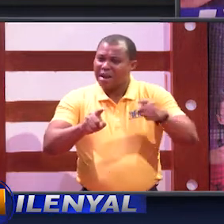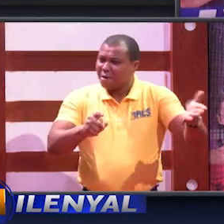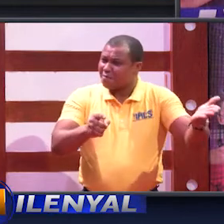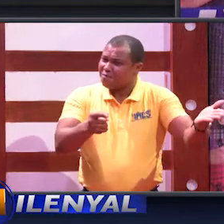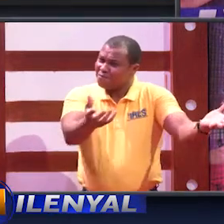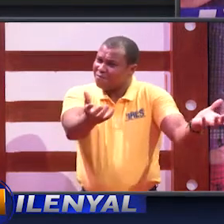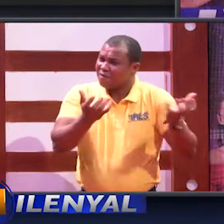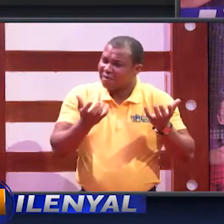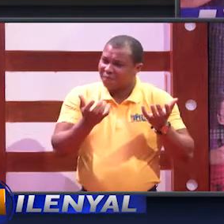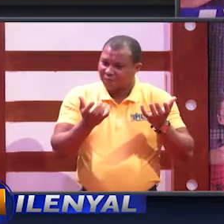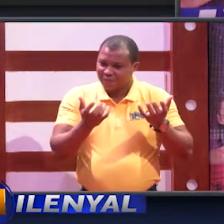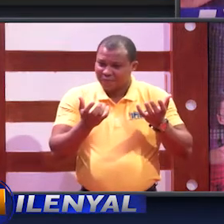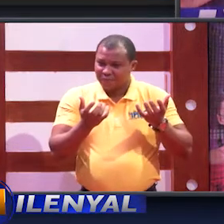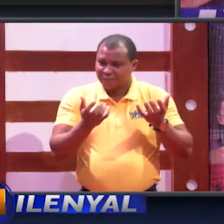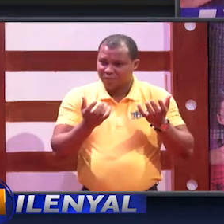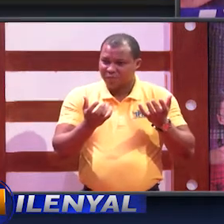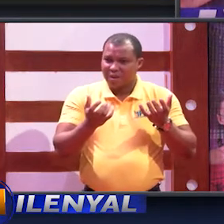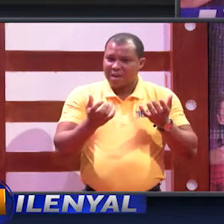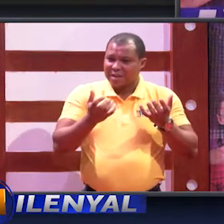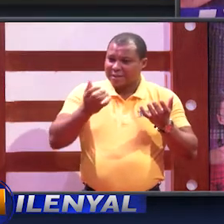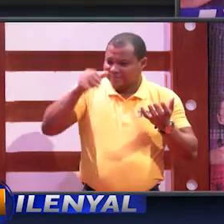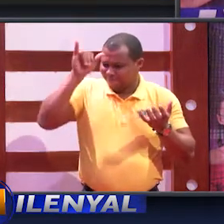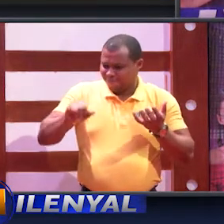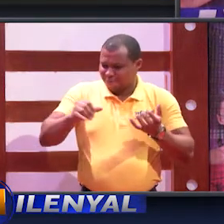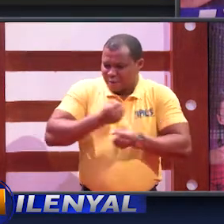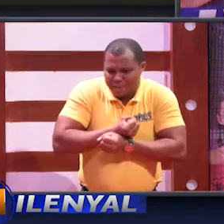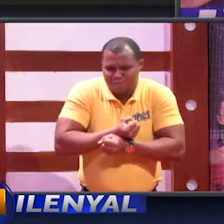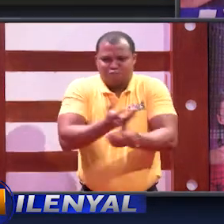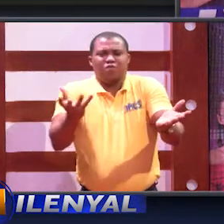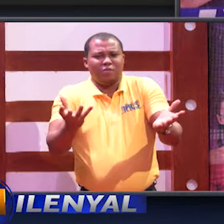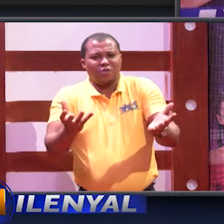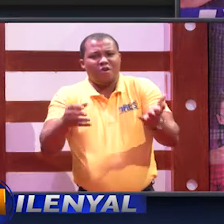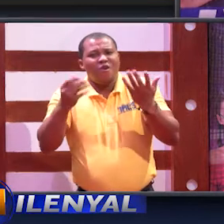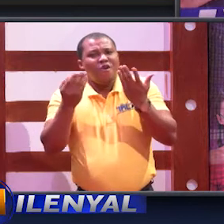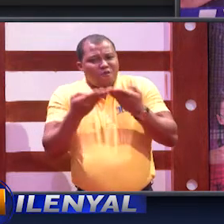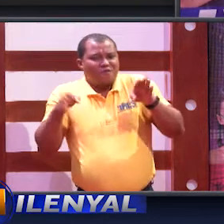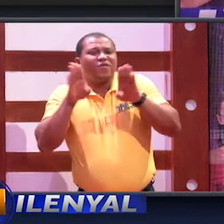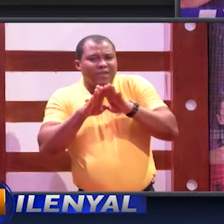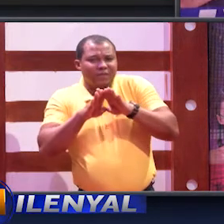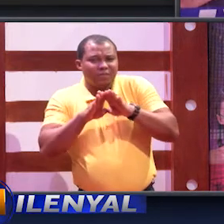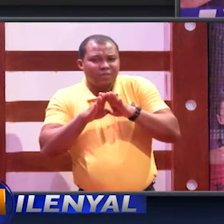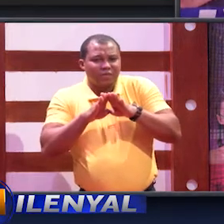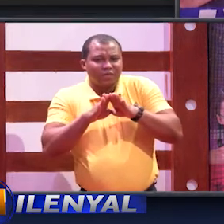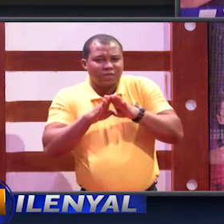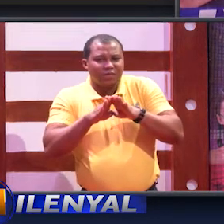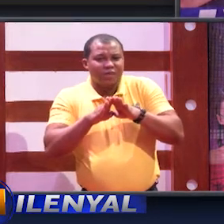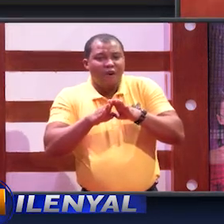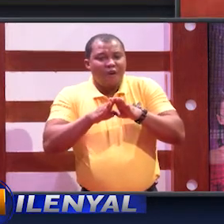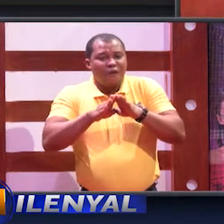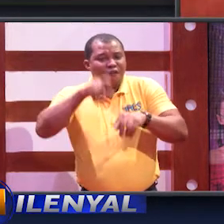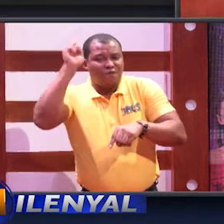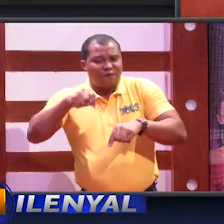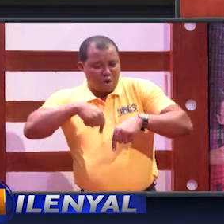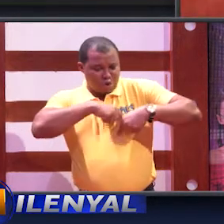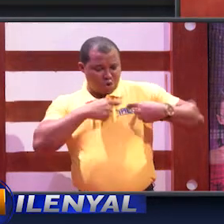voulez quitter l'émission fermée, je vais nous conclure sans que je ne pas parler. Ça veut dire, est-ce que vous